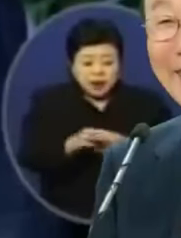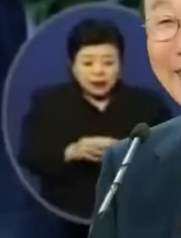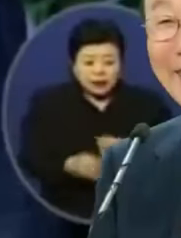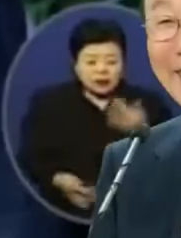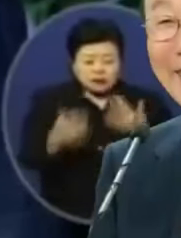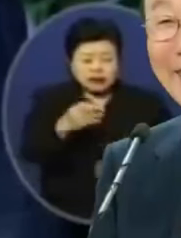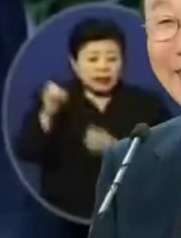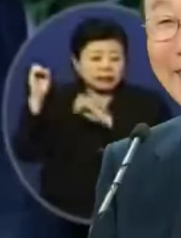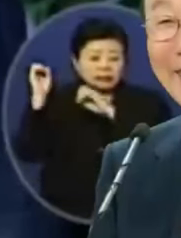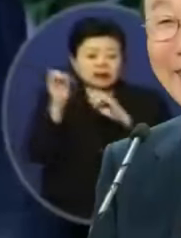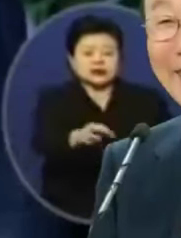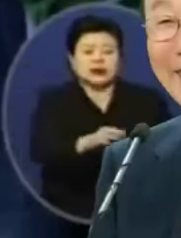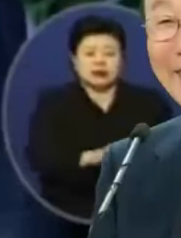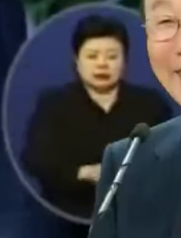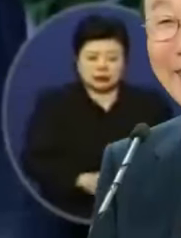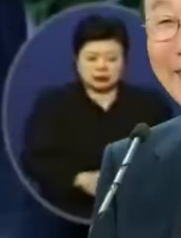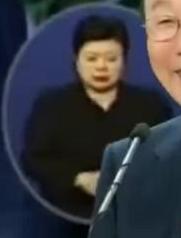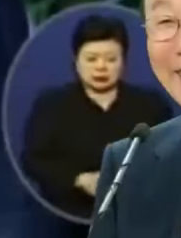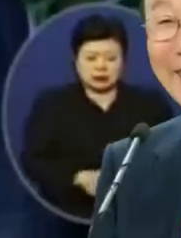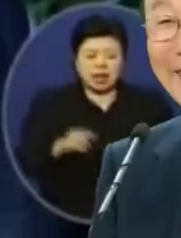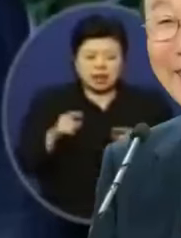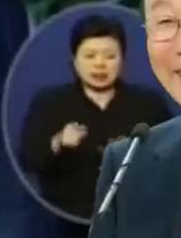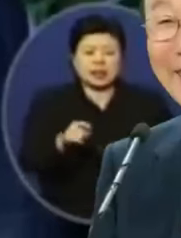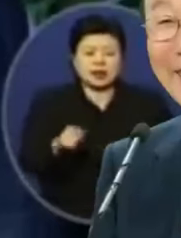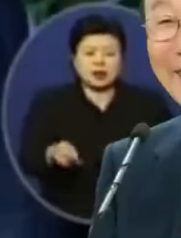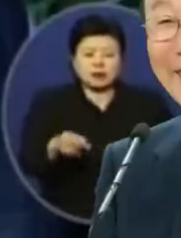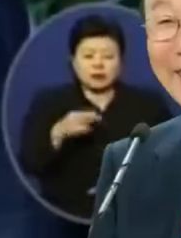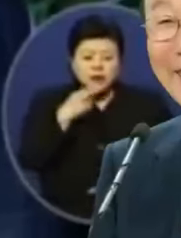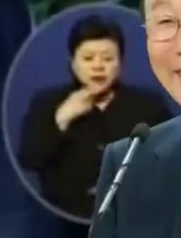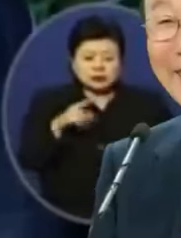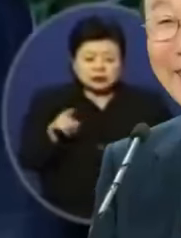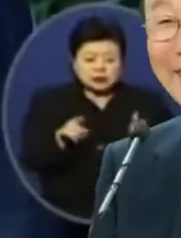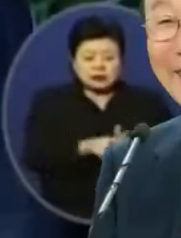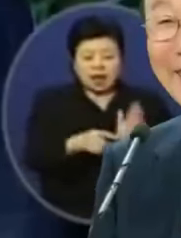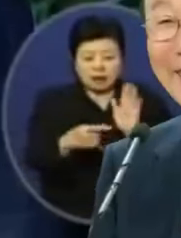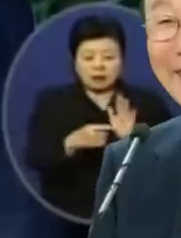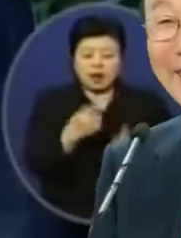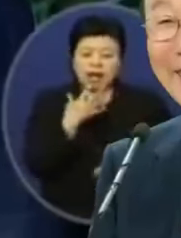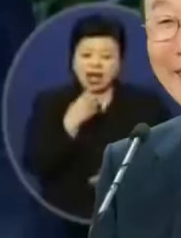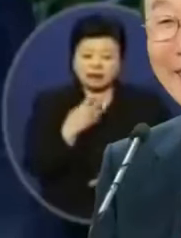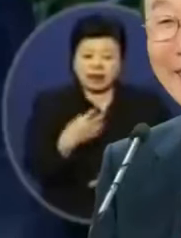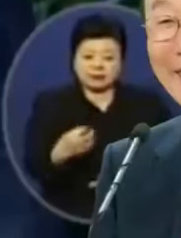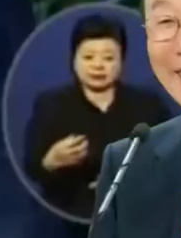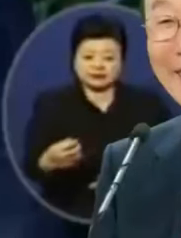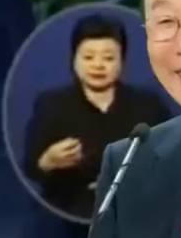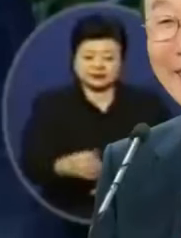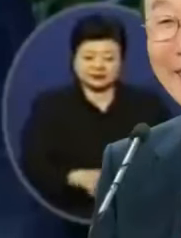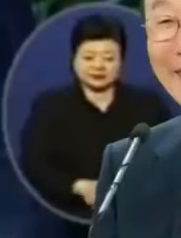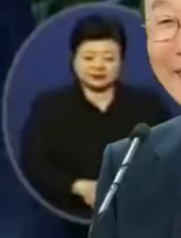타협 없는 신앙을 보이라는 것입니다. 마치 아브라함이